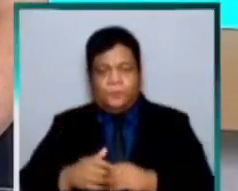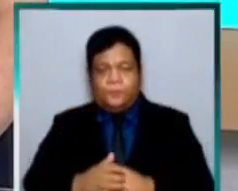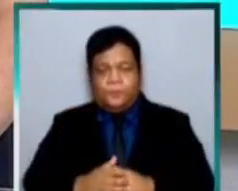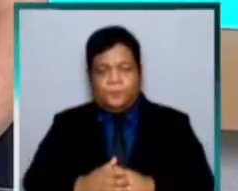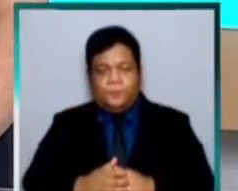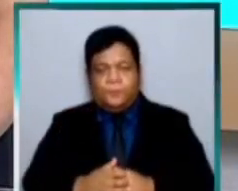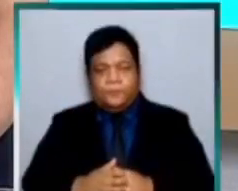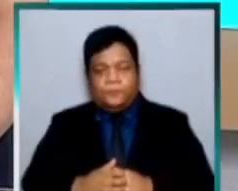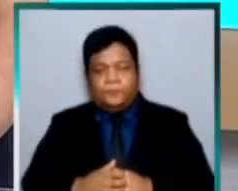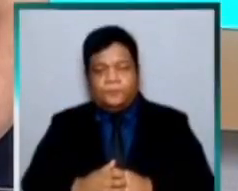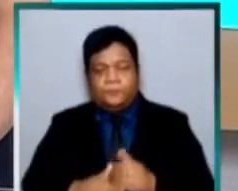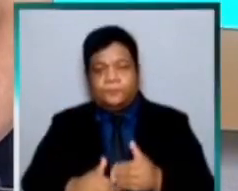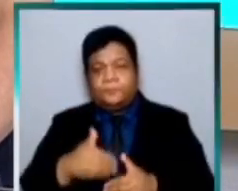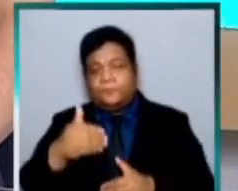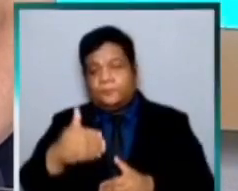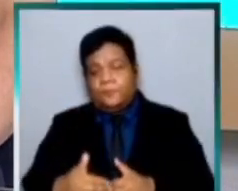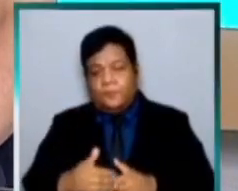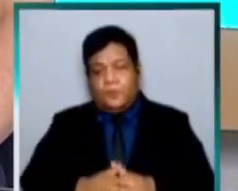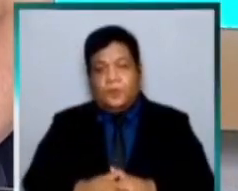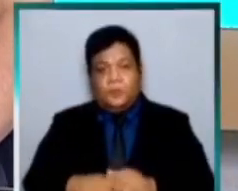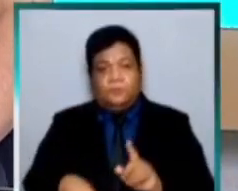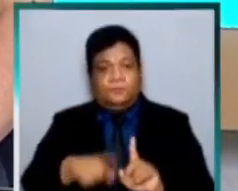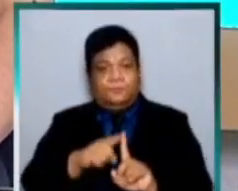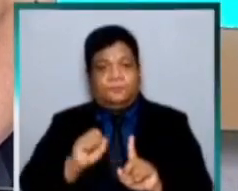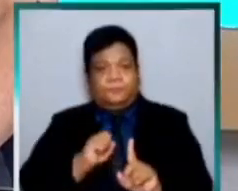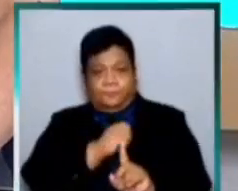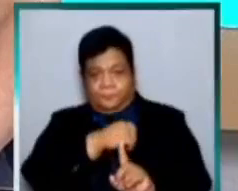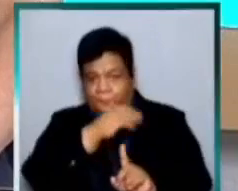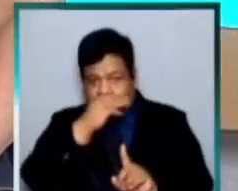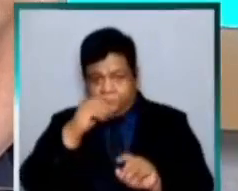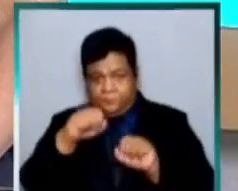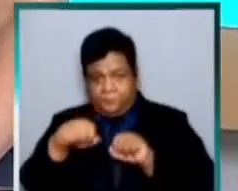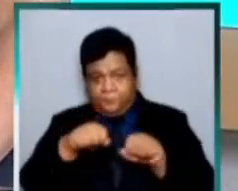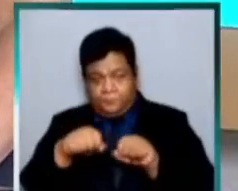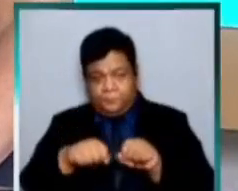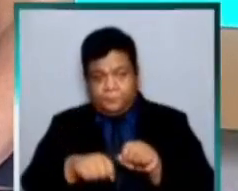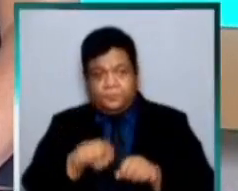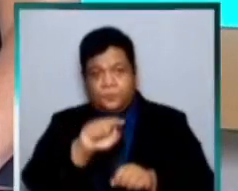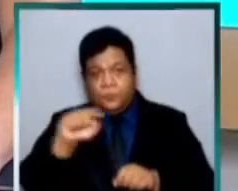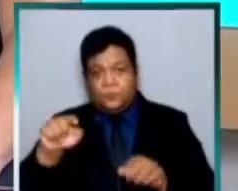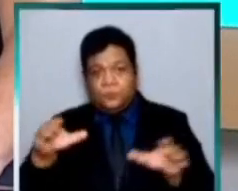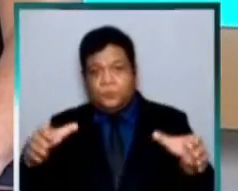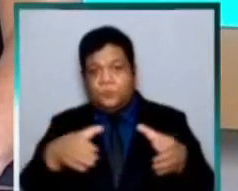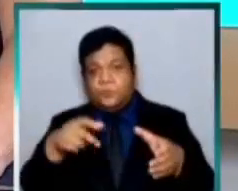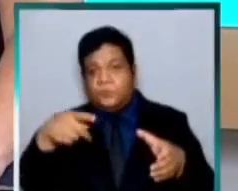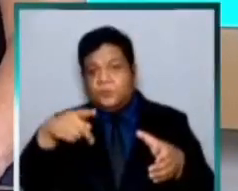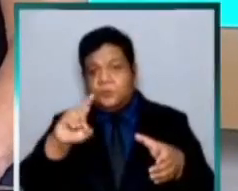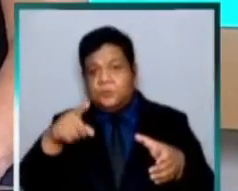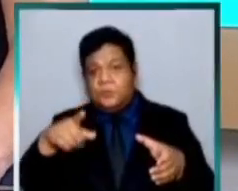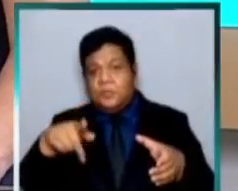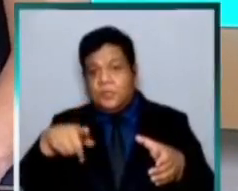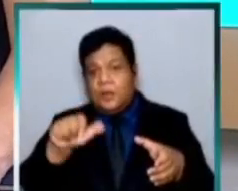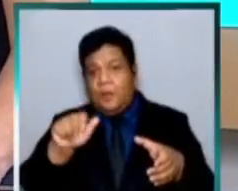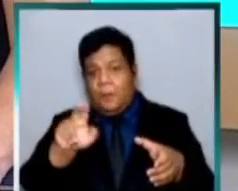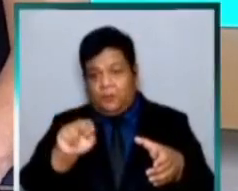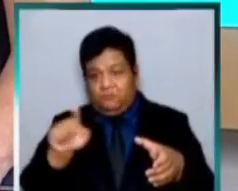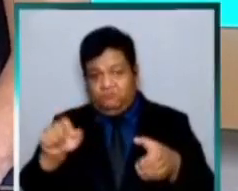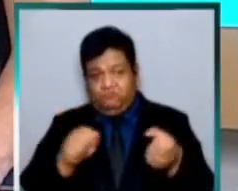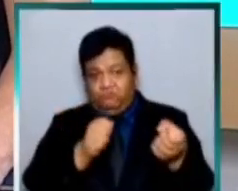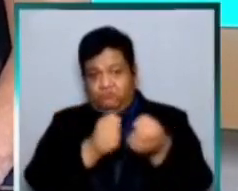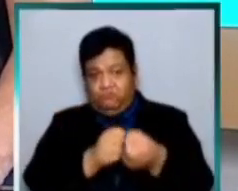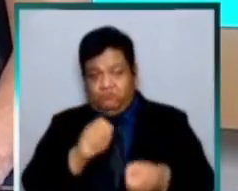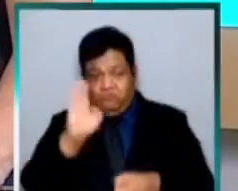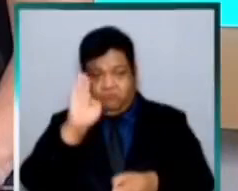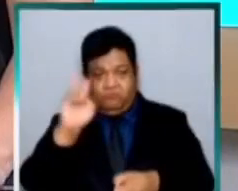Nanawagan si Senator Manny Pacquiao sa mga miyembro ng PDP laban na huwag suportahan ang pag-endorso ng Cusi faction ng partido